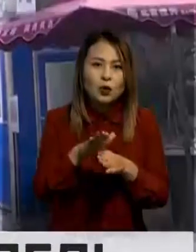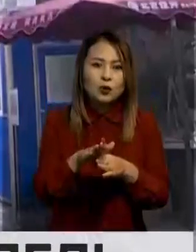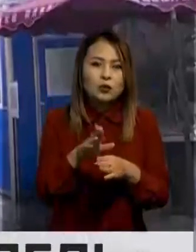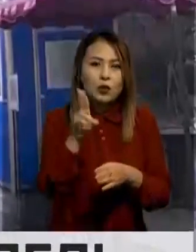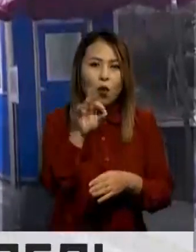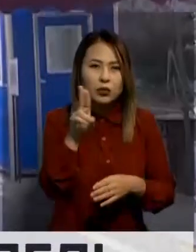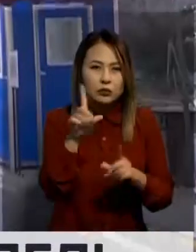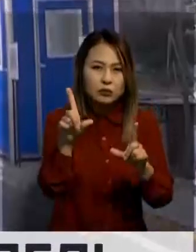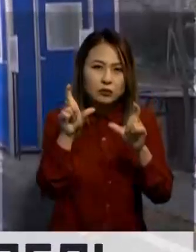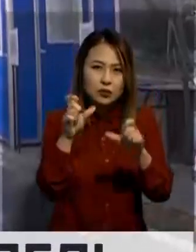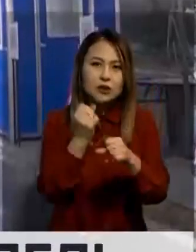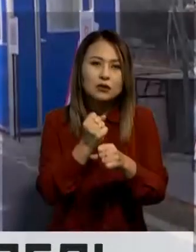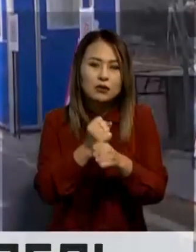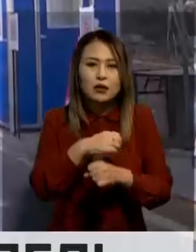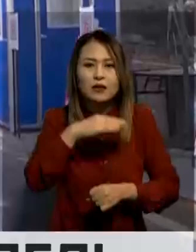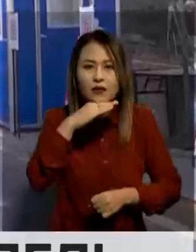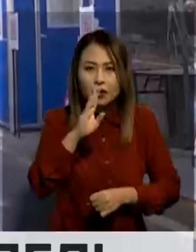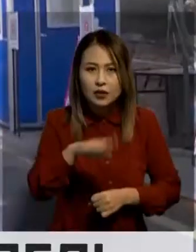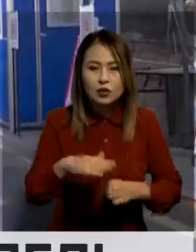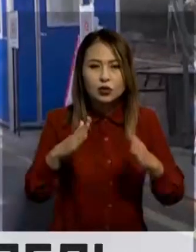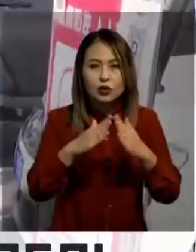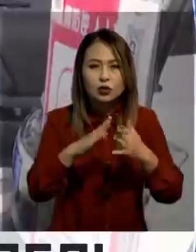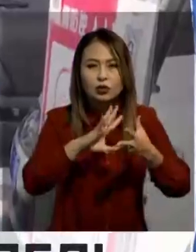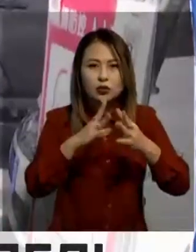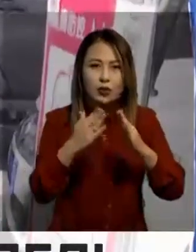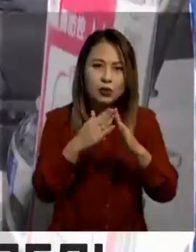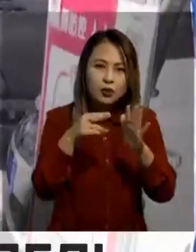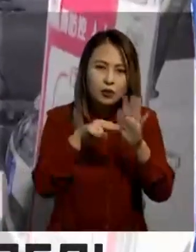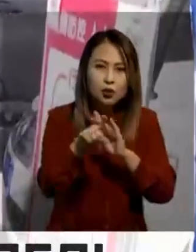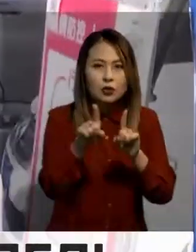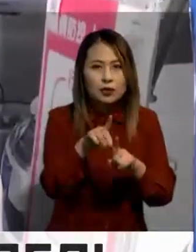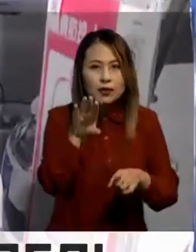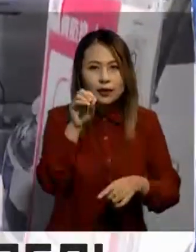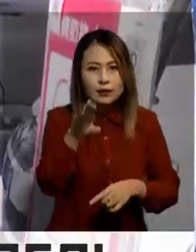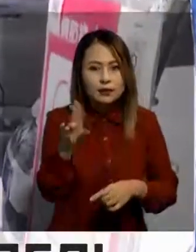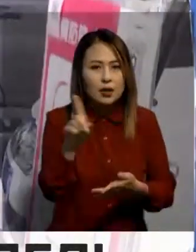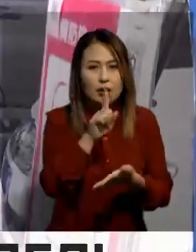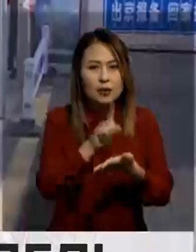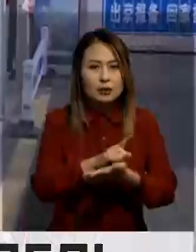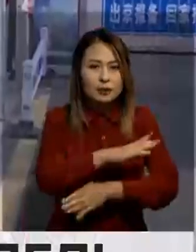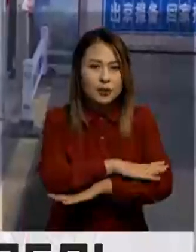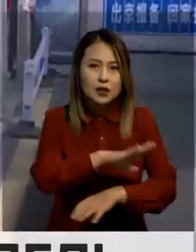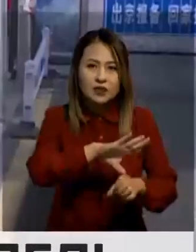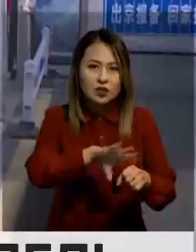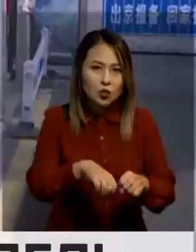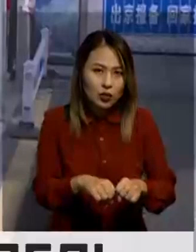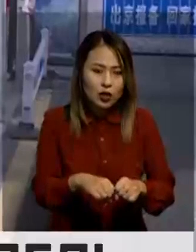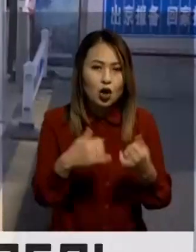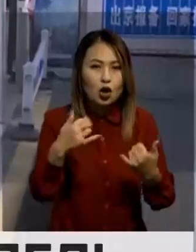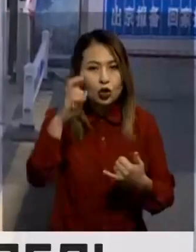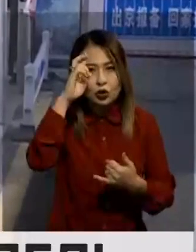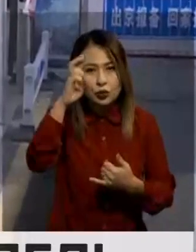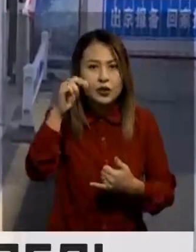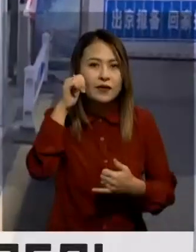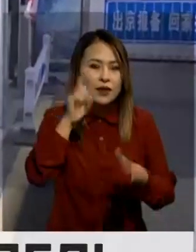QR-кодта сканерлесе жеткілікті. Тұрғын үй кешендеріне кіру үшін де ПТР-тест тапсыру тәртібі жойылды. Үкімет ертеңнен бастап